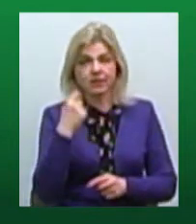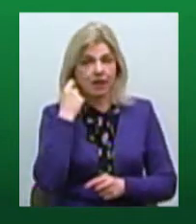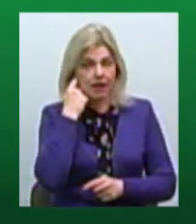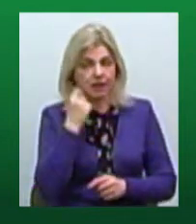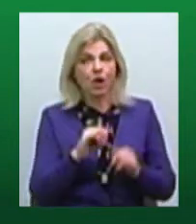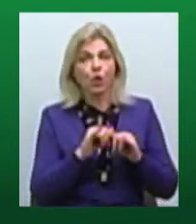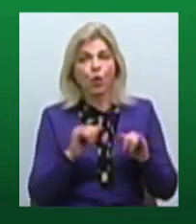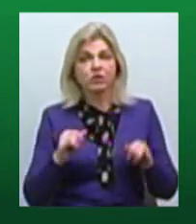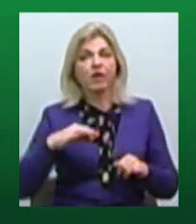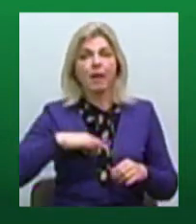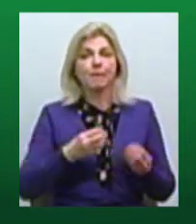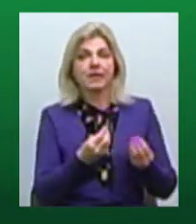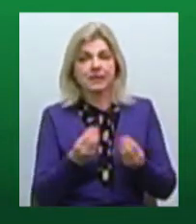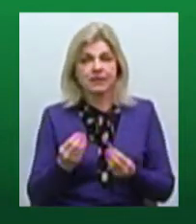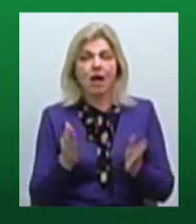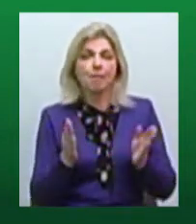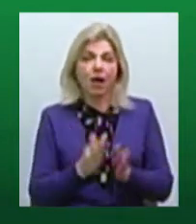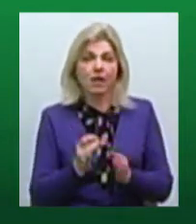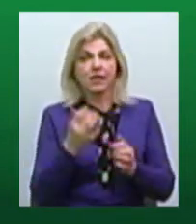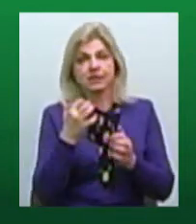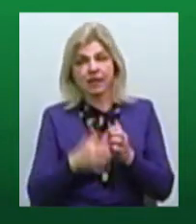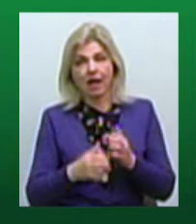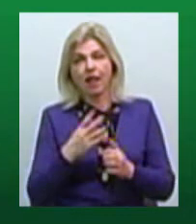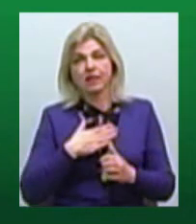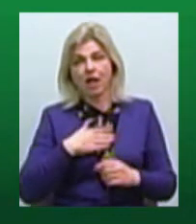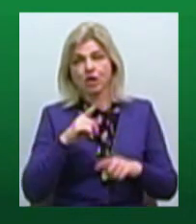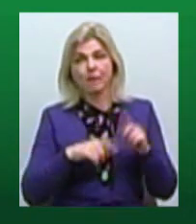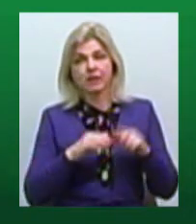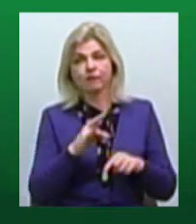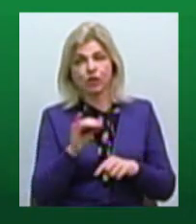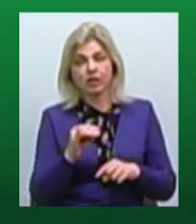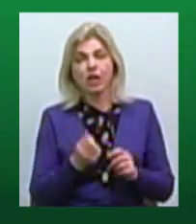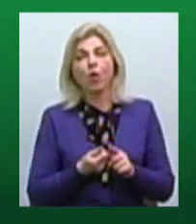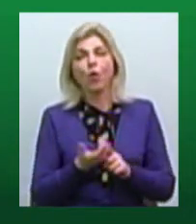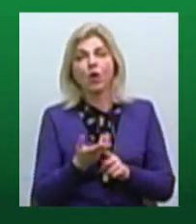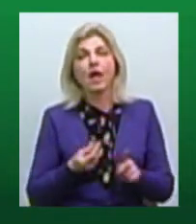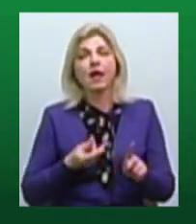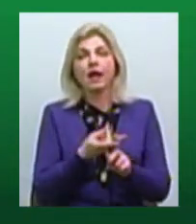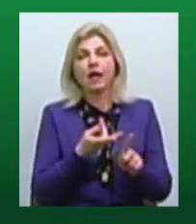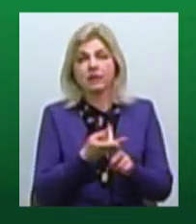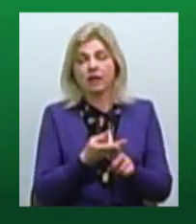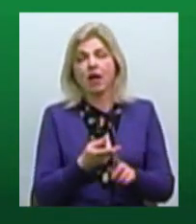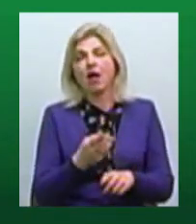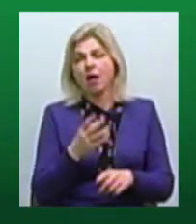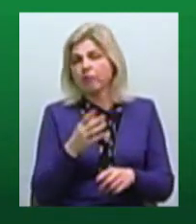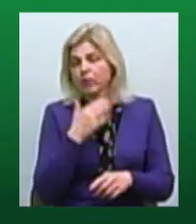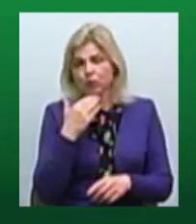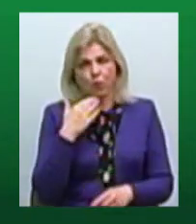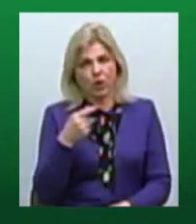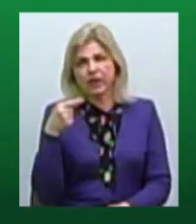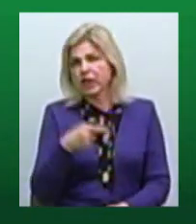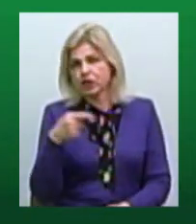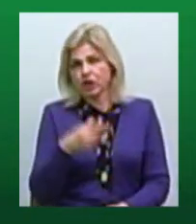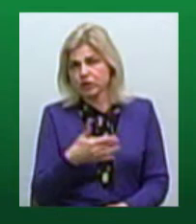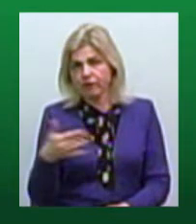в розвитку бизнесу за крыма маловато среднего на наши батькивщине curtis рейдерских атак обще сливается тысячами и никто